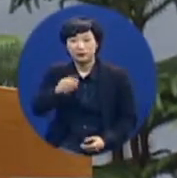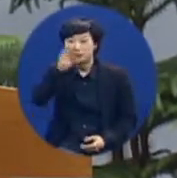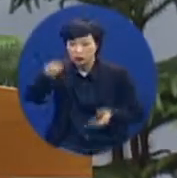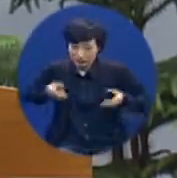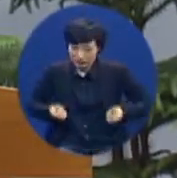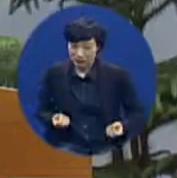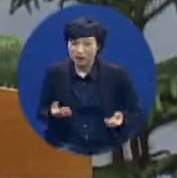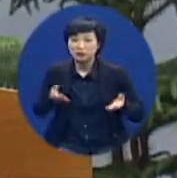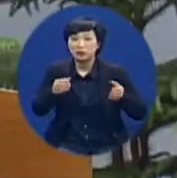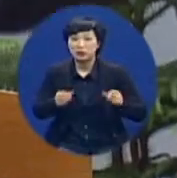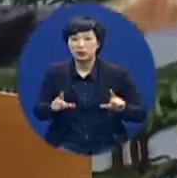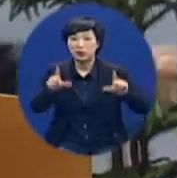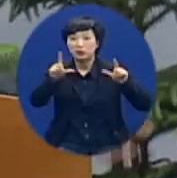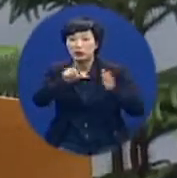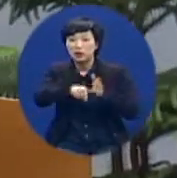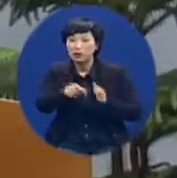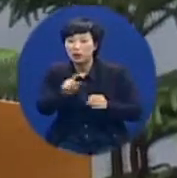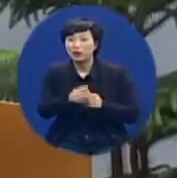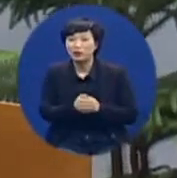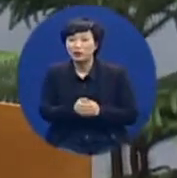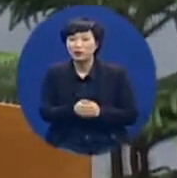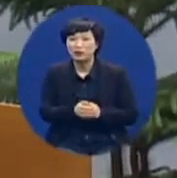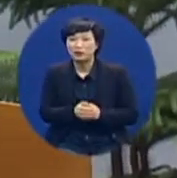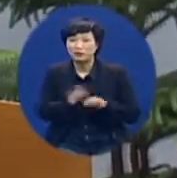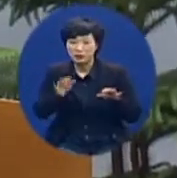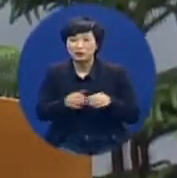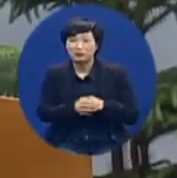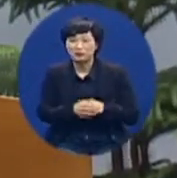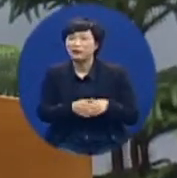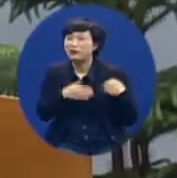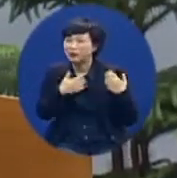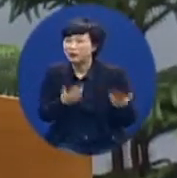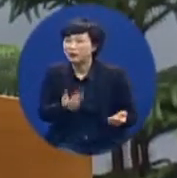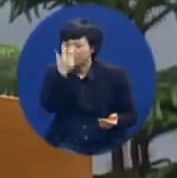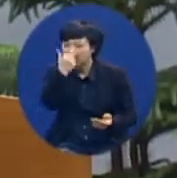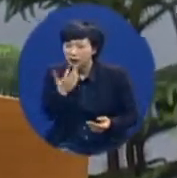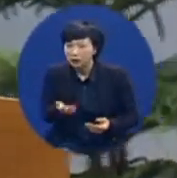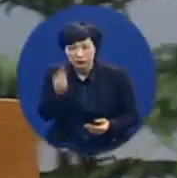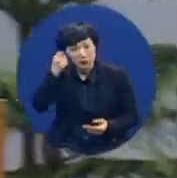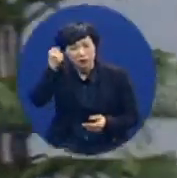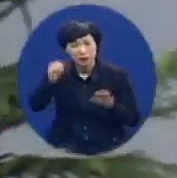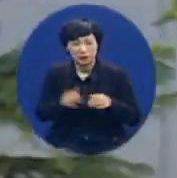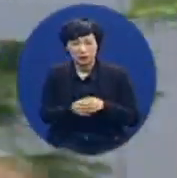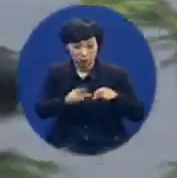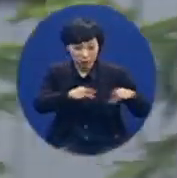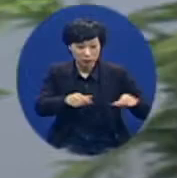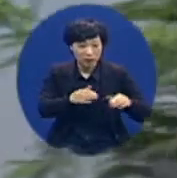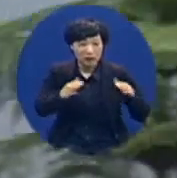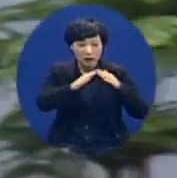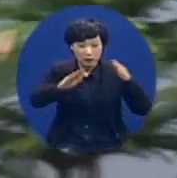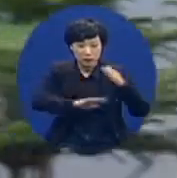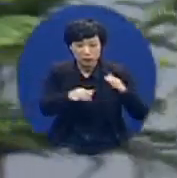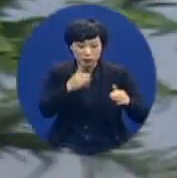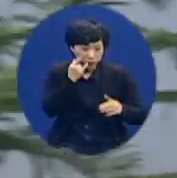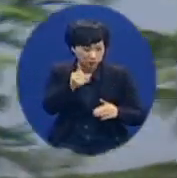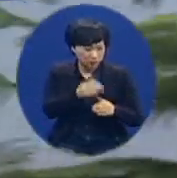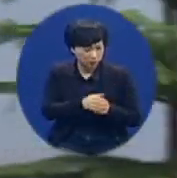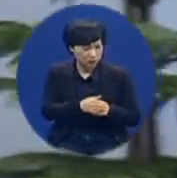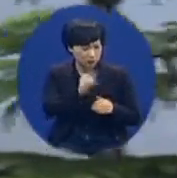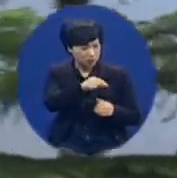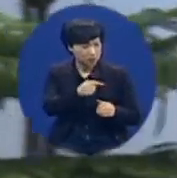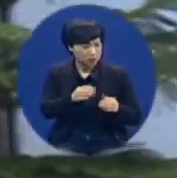어지 가는 것 정도야 용납되는 것처럼 생경 집에서 어머니 아버지가 너 나가지 마고